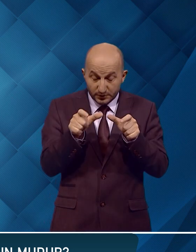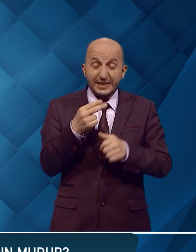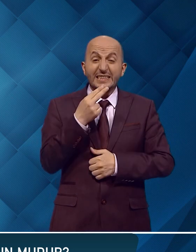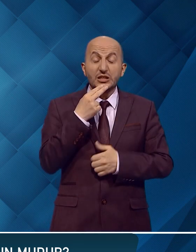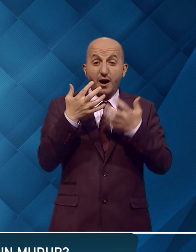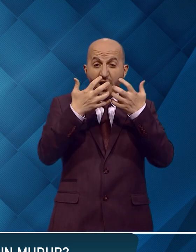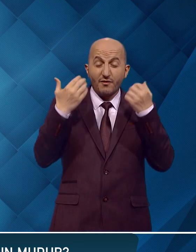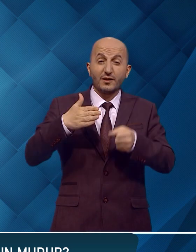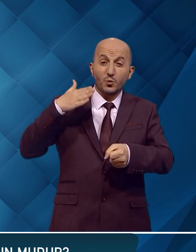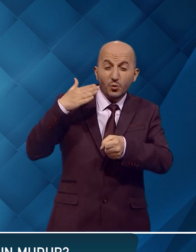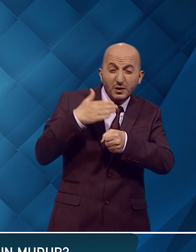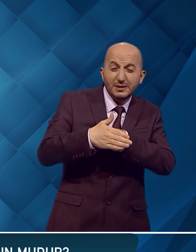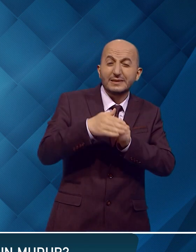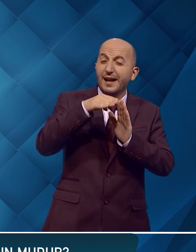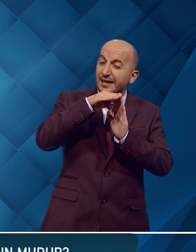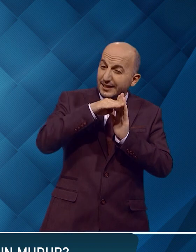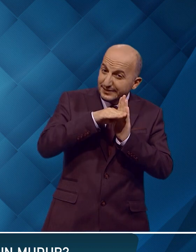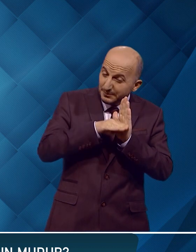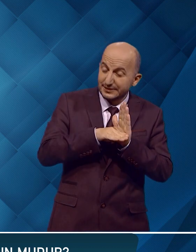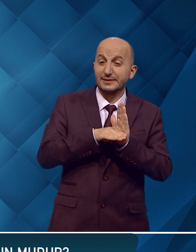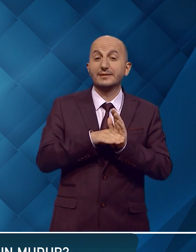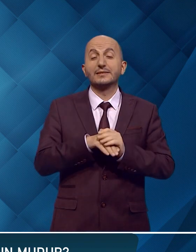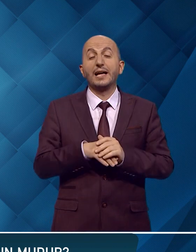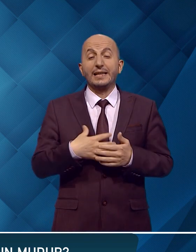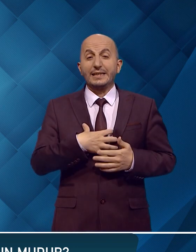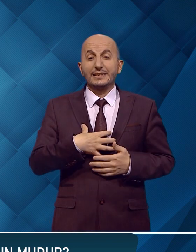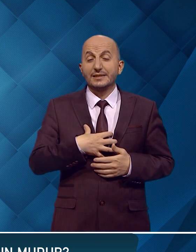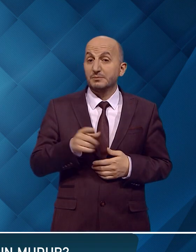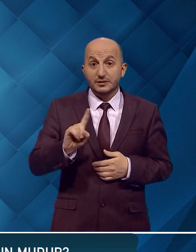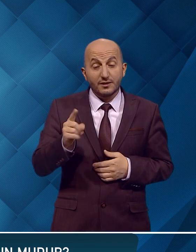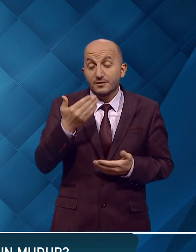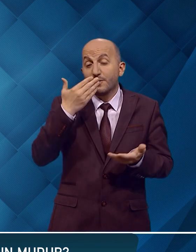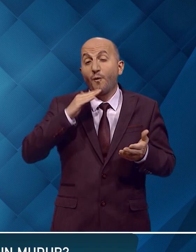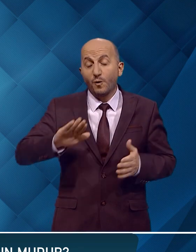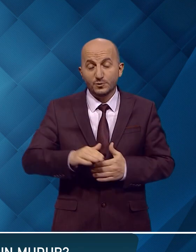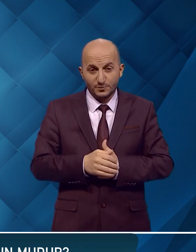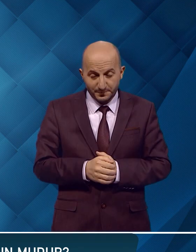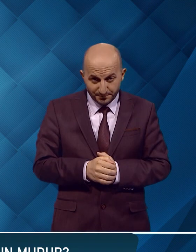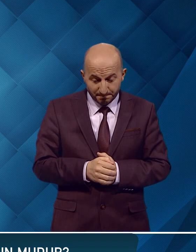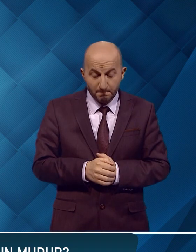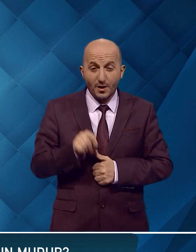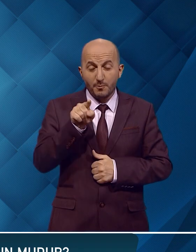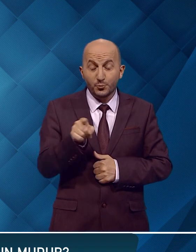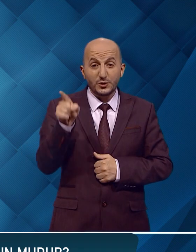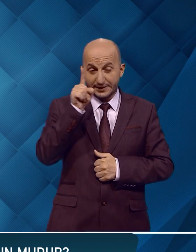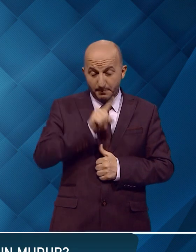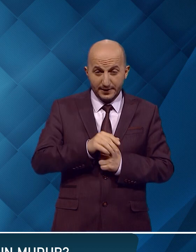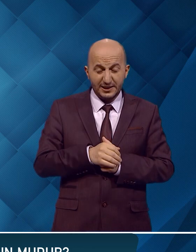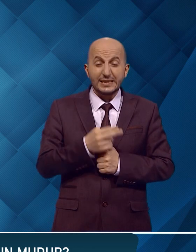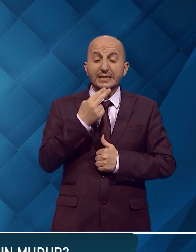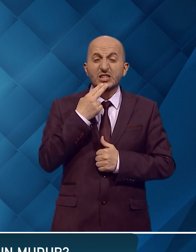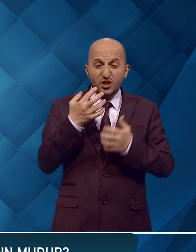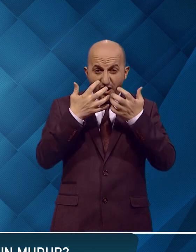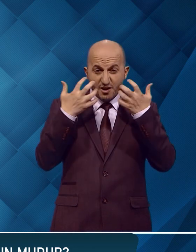dişi hayvanların kurban edilmesinin kısıtlanmasında dini bir sakınca bulunmamaktadır. Bu itibarla